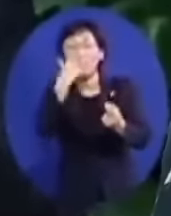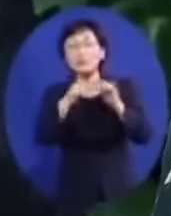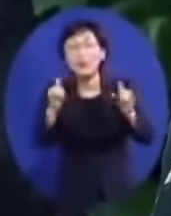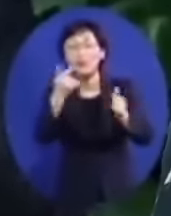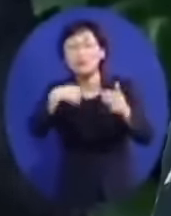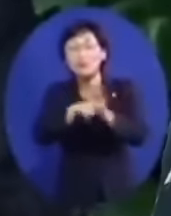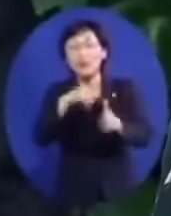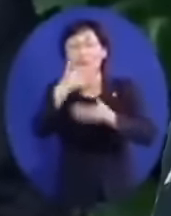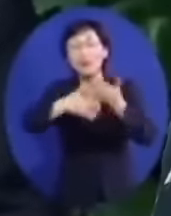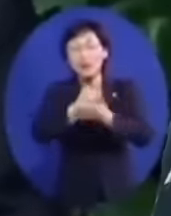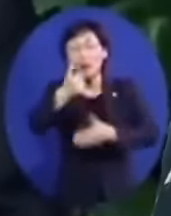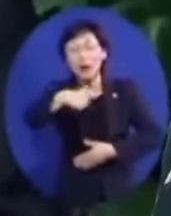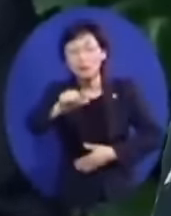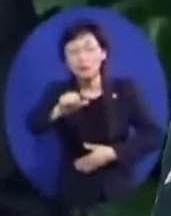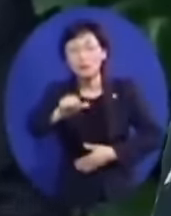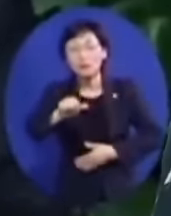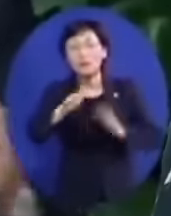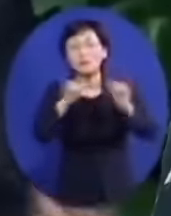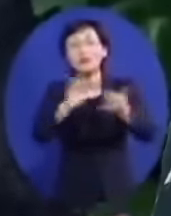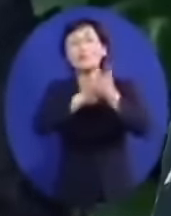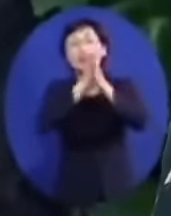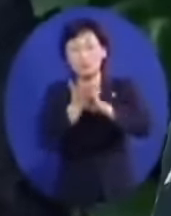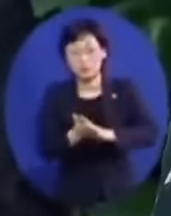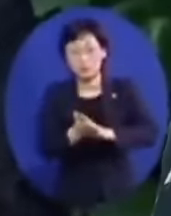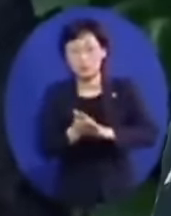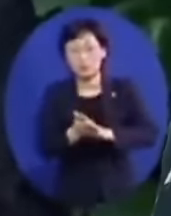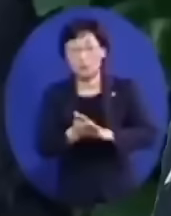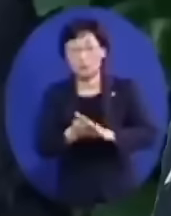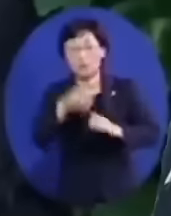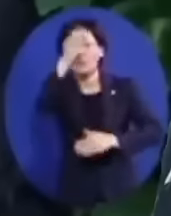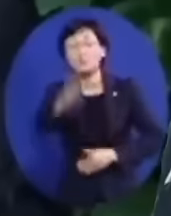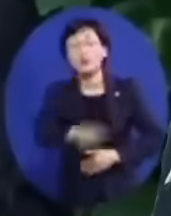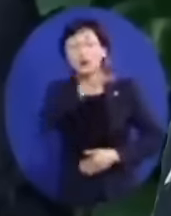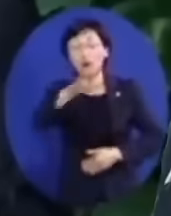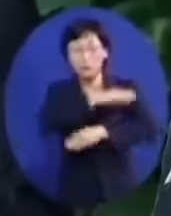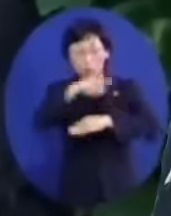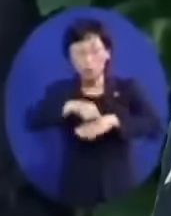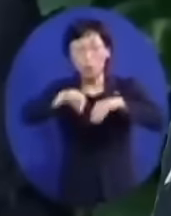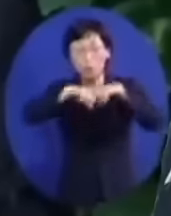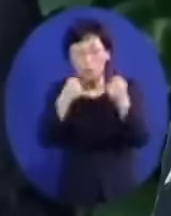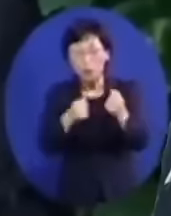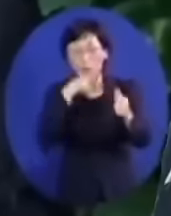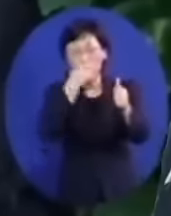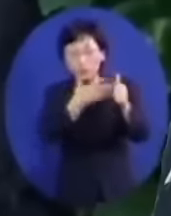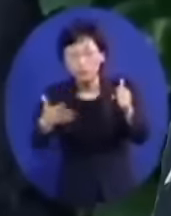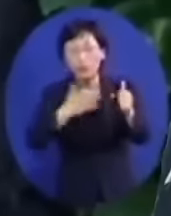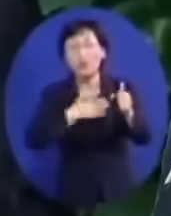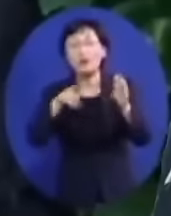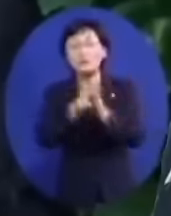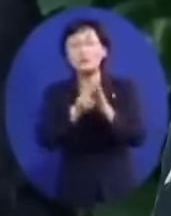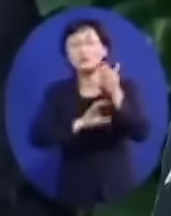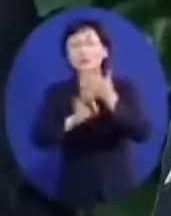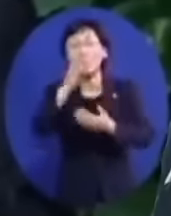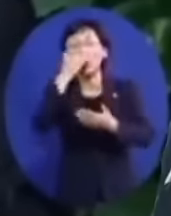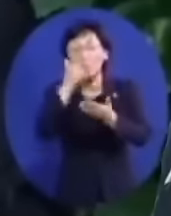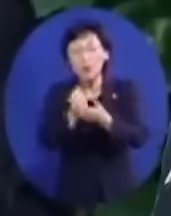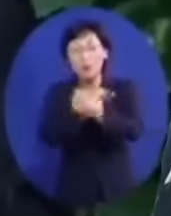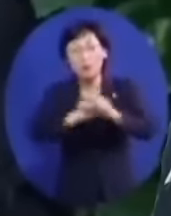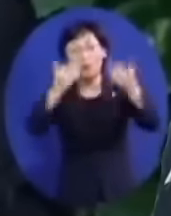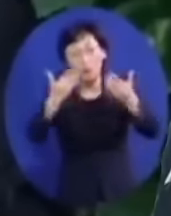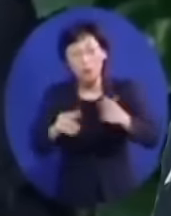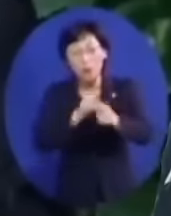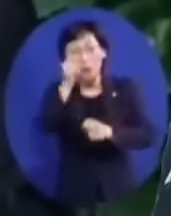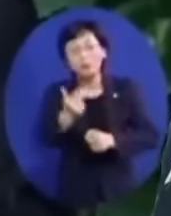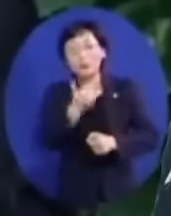아들이 사람을 대신해서 십자가에 몸짓고 피 흘려서 나를 믿으면 죄사함을 받고 영원한 생명을 얻는다고